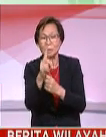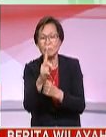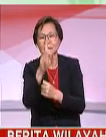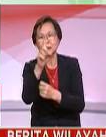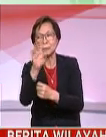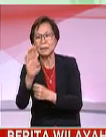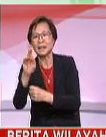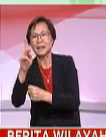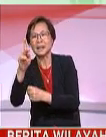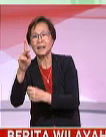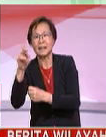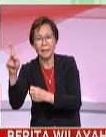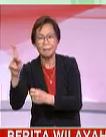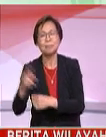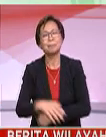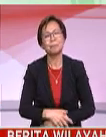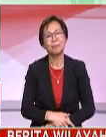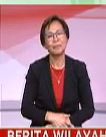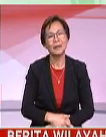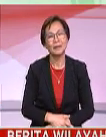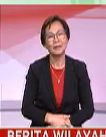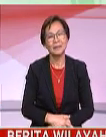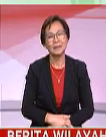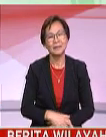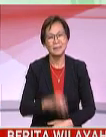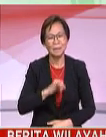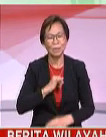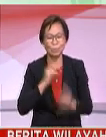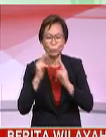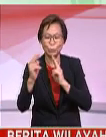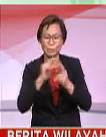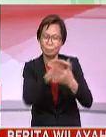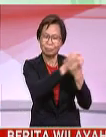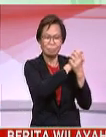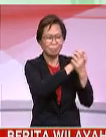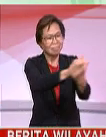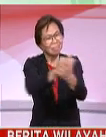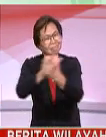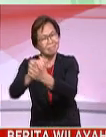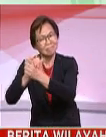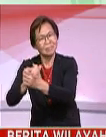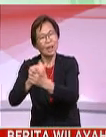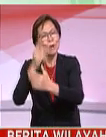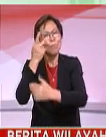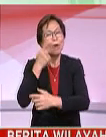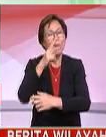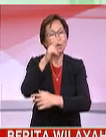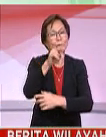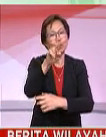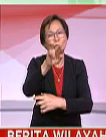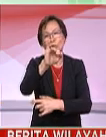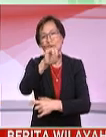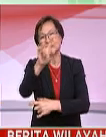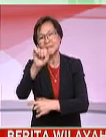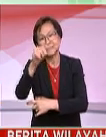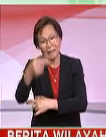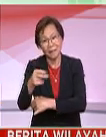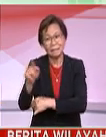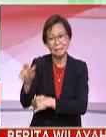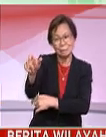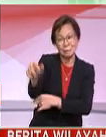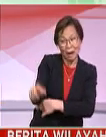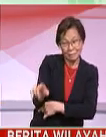Kinabalu. Saya ucapkan tahniah kepada Puan Noliza kerana dilantik